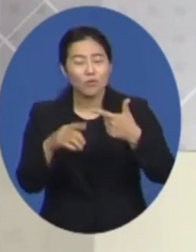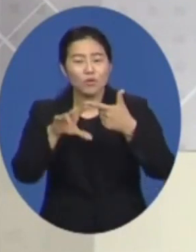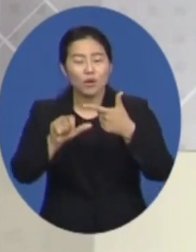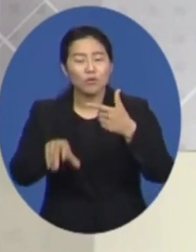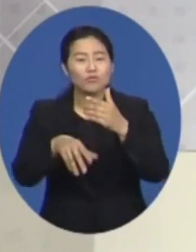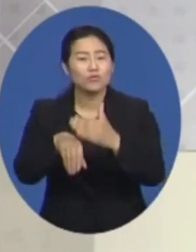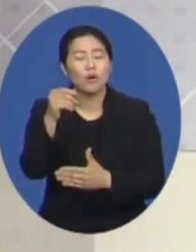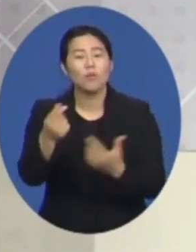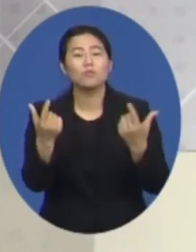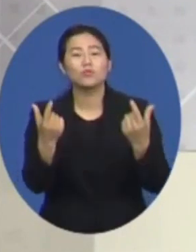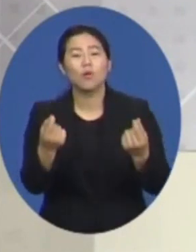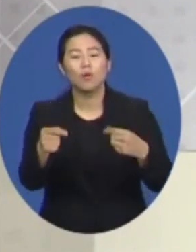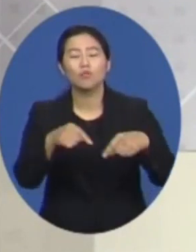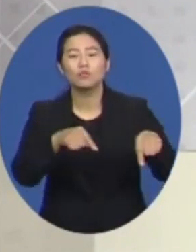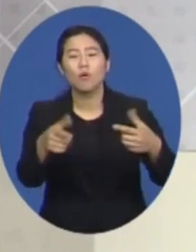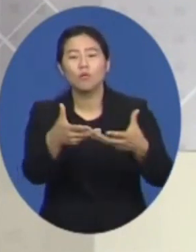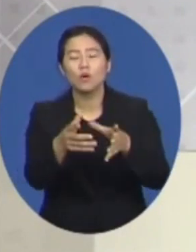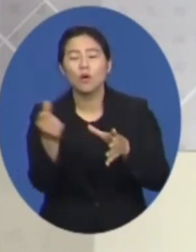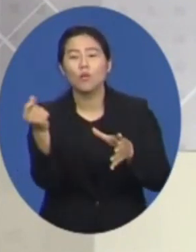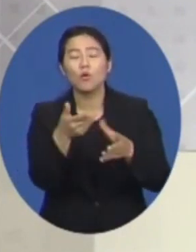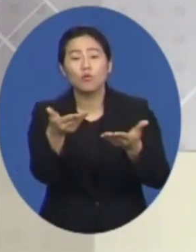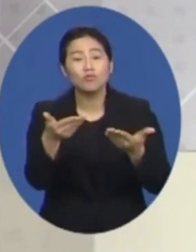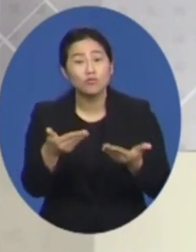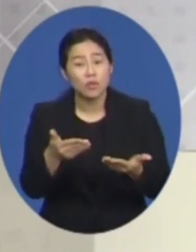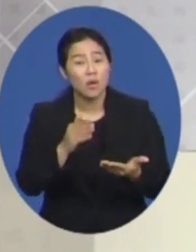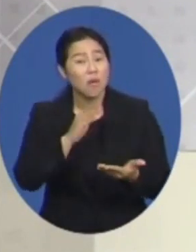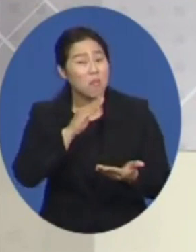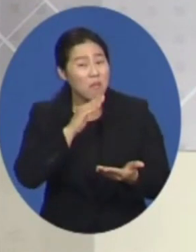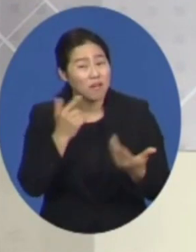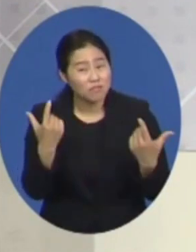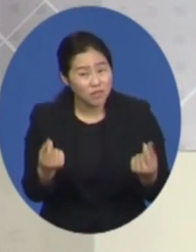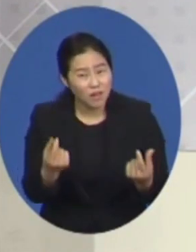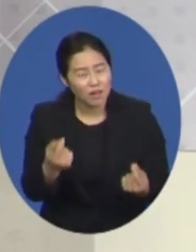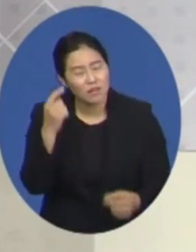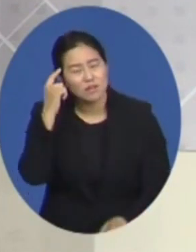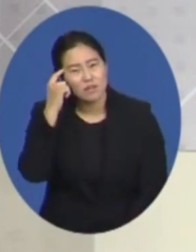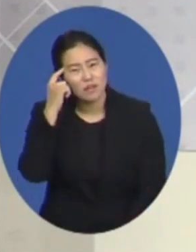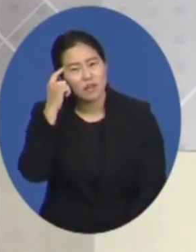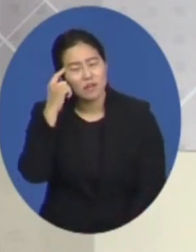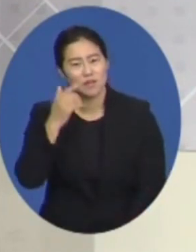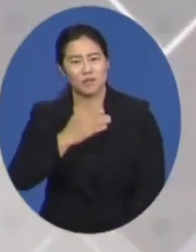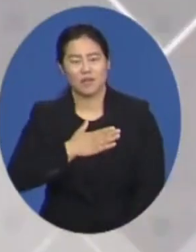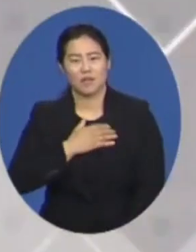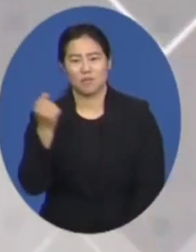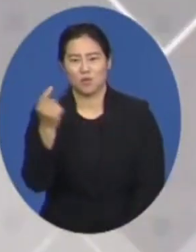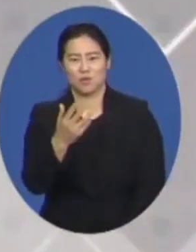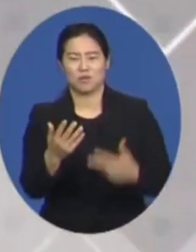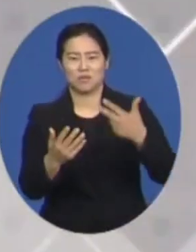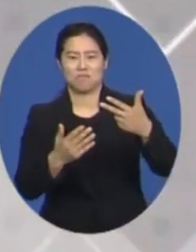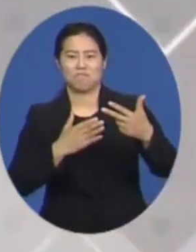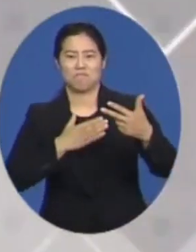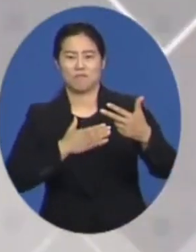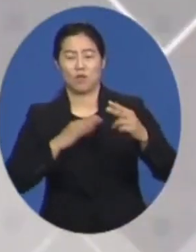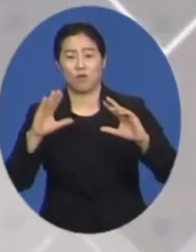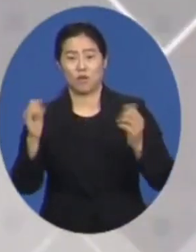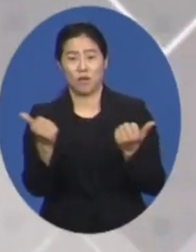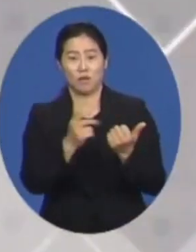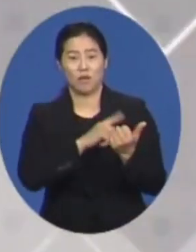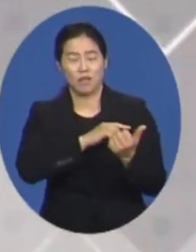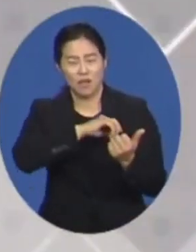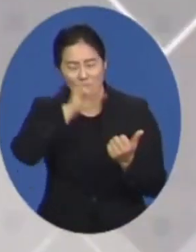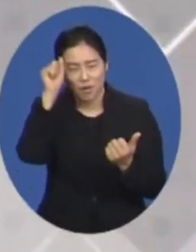하듯이 각 정당의 어로 를 배정해 르게 정장 하다고 봅니다 기호 7번 혀 지섭은 국회의원이 되면